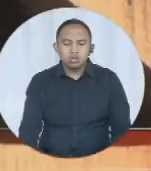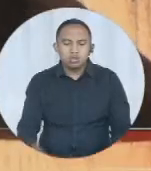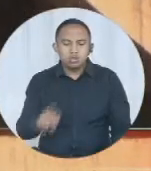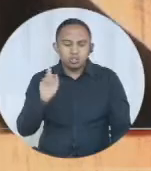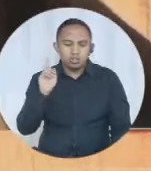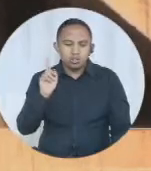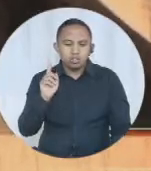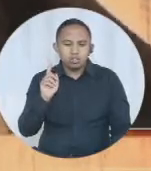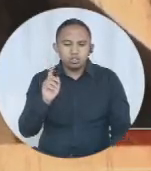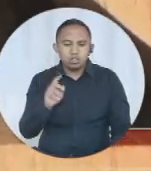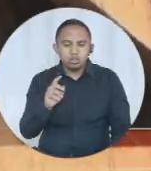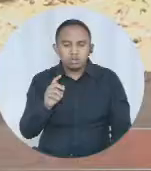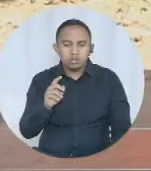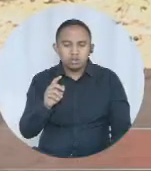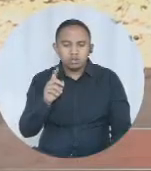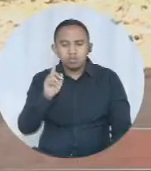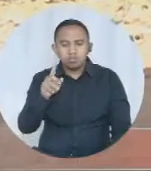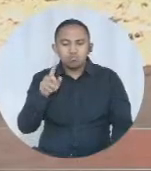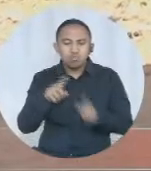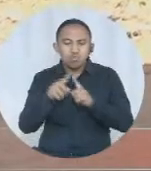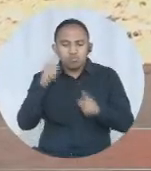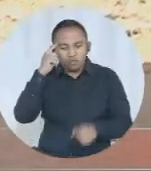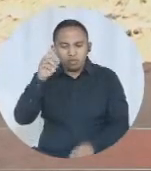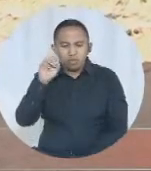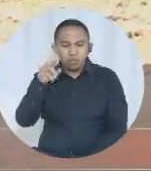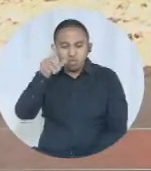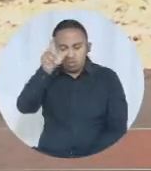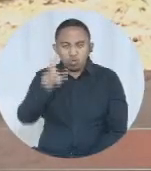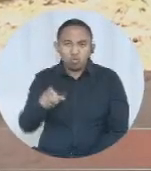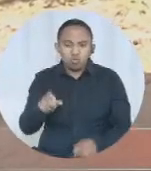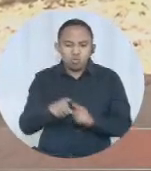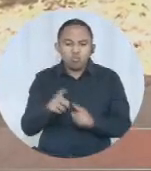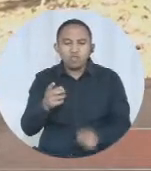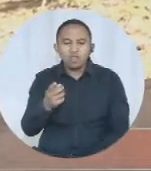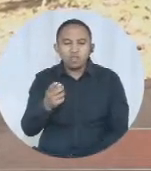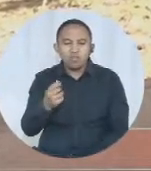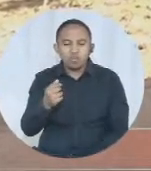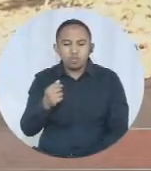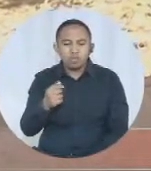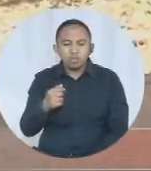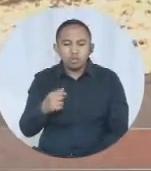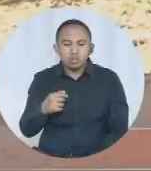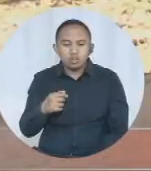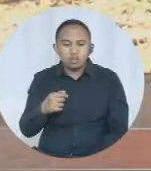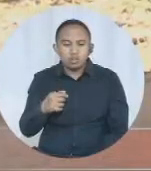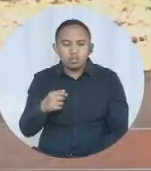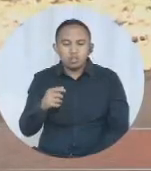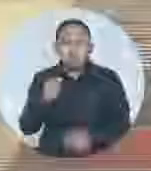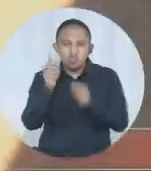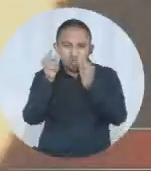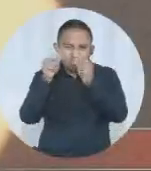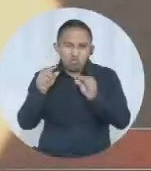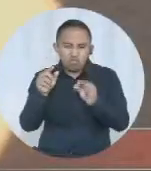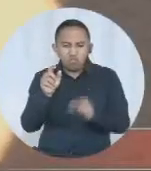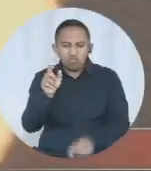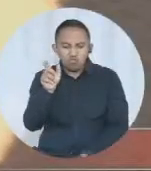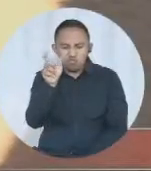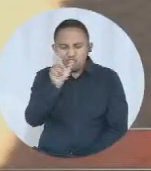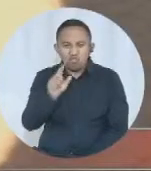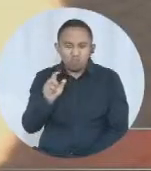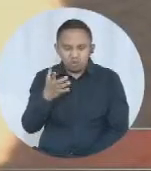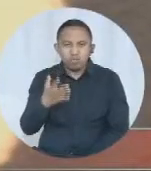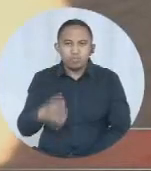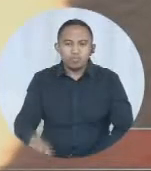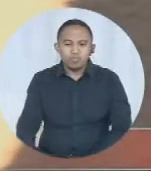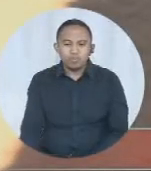anakamboafory zao zany ki kintagny raha io vola toy kinta toy itoy amin'izay vola miratsy i